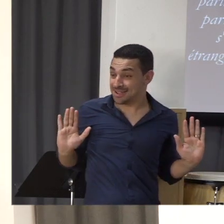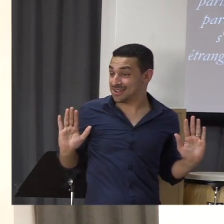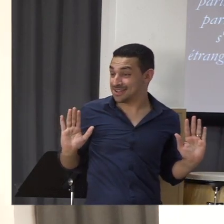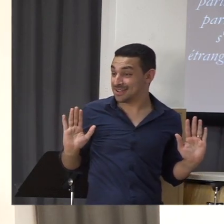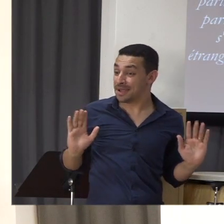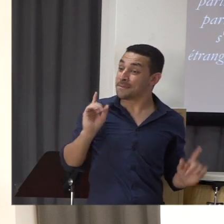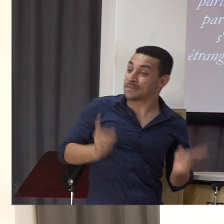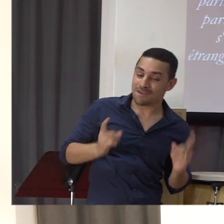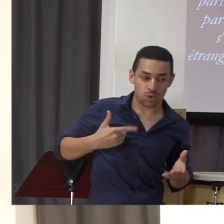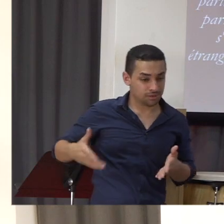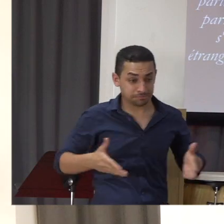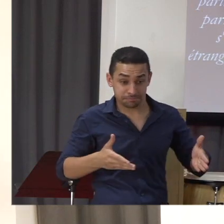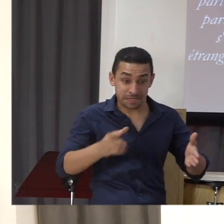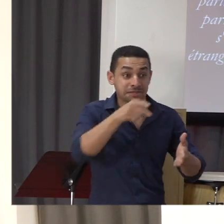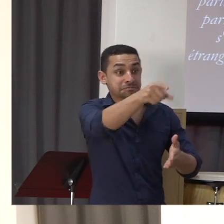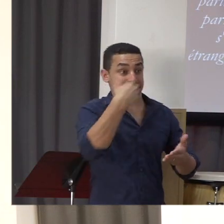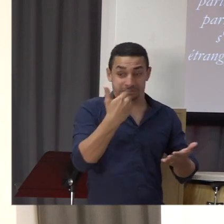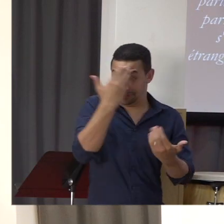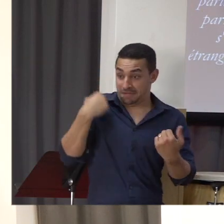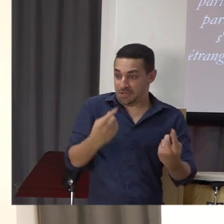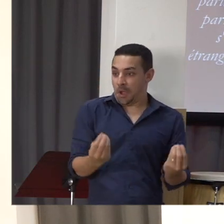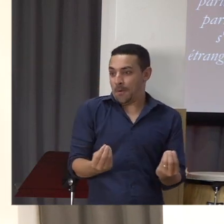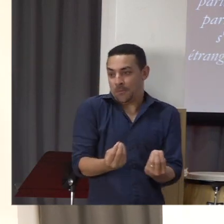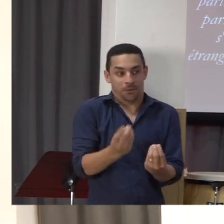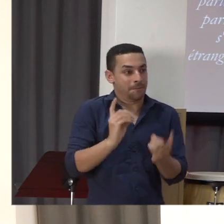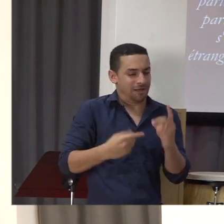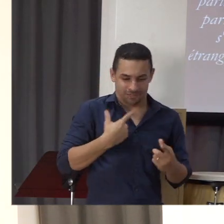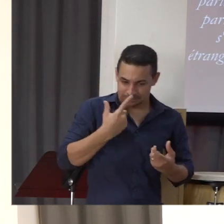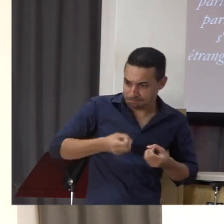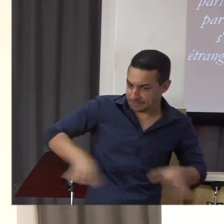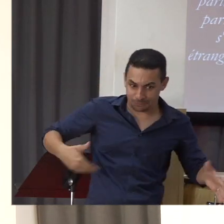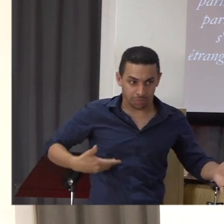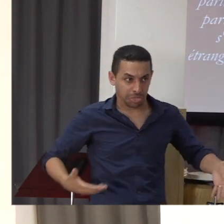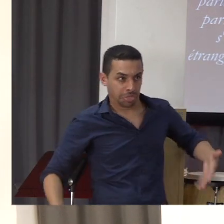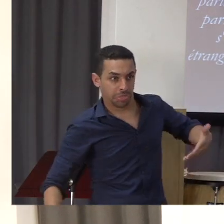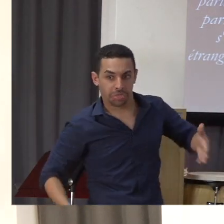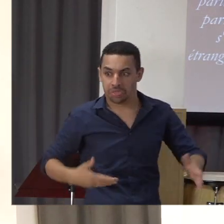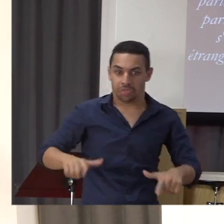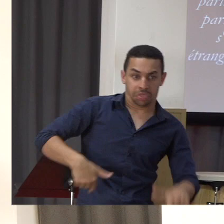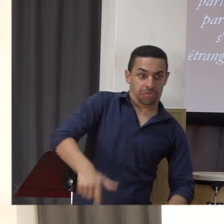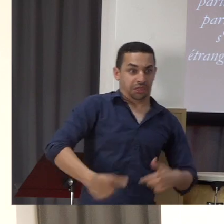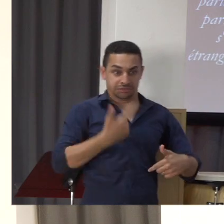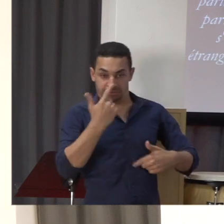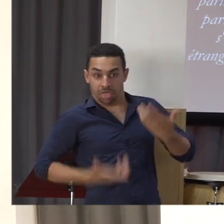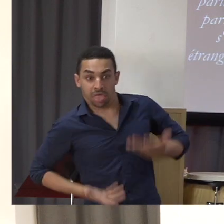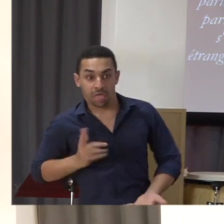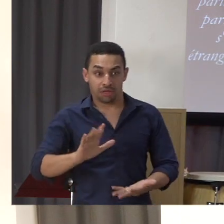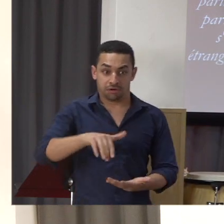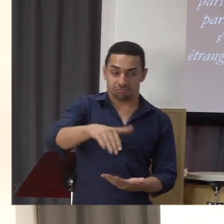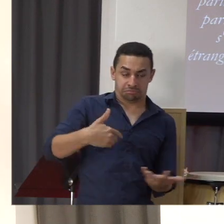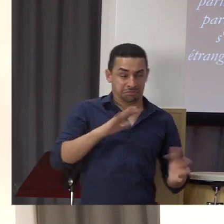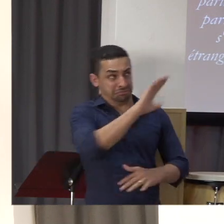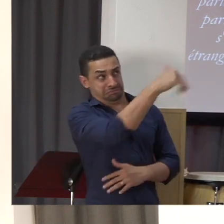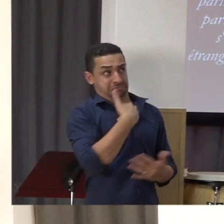moments où nous ne savons pas où nous allons, justement. Il y a des moments où nous sommes perdus. Il y a des moments où nous avons des doutes. Il y a des moments où nous disons, mais Seigneur,